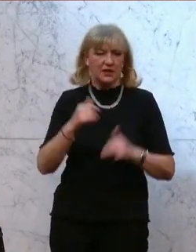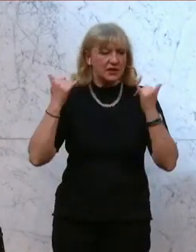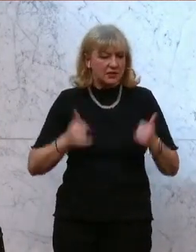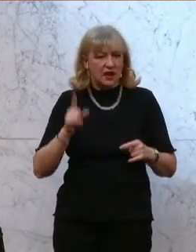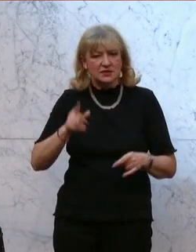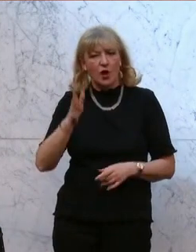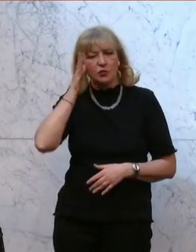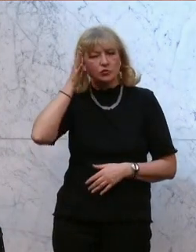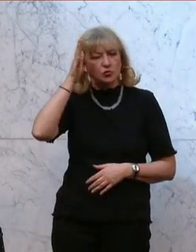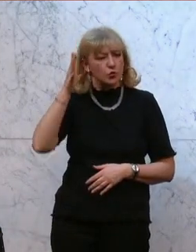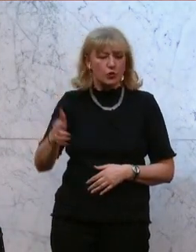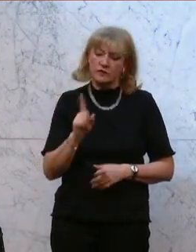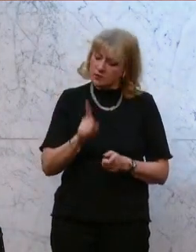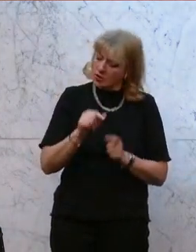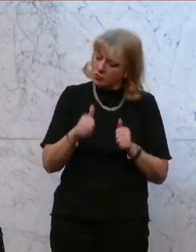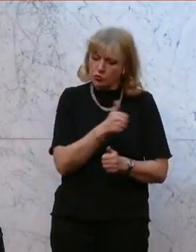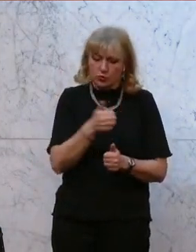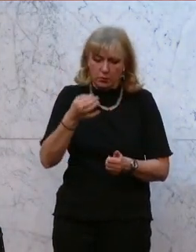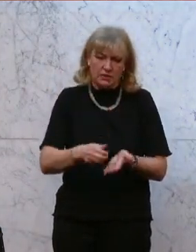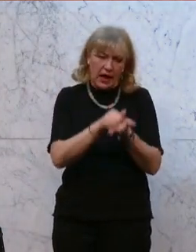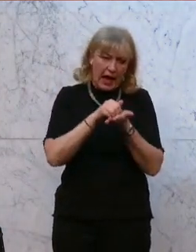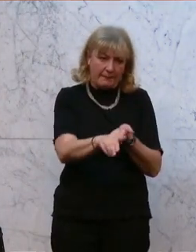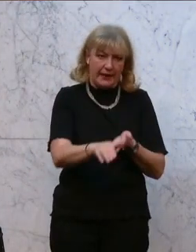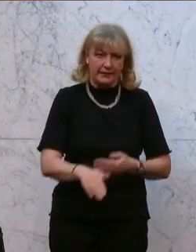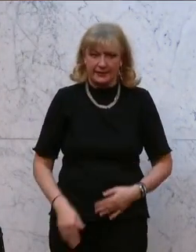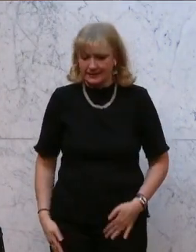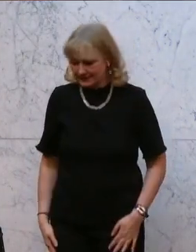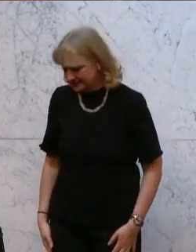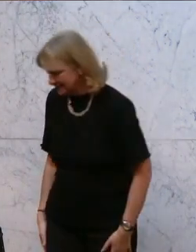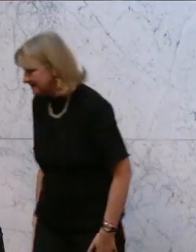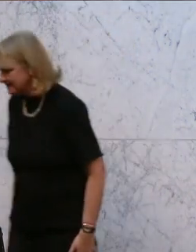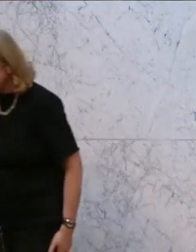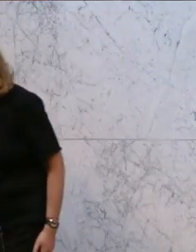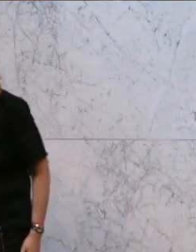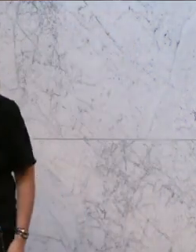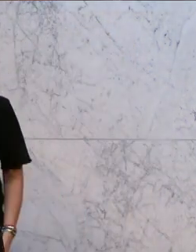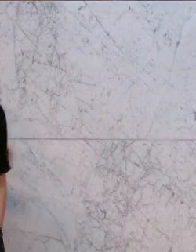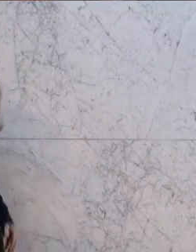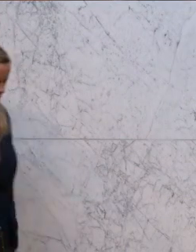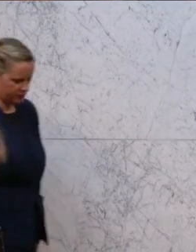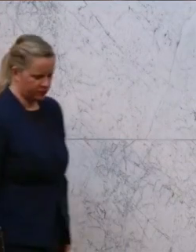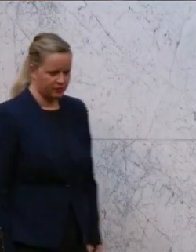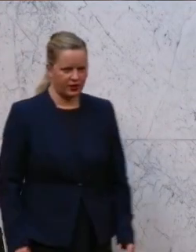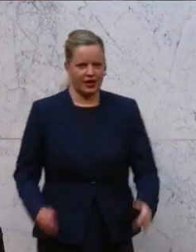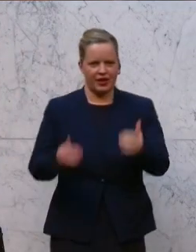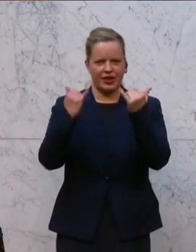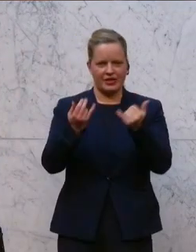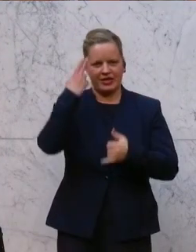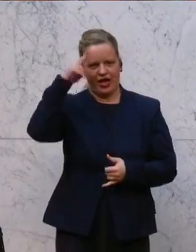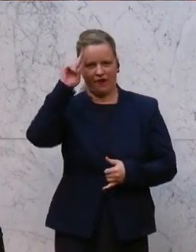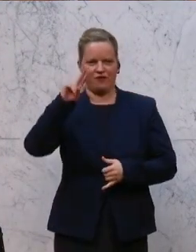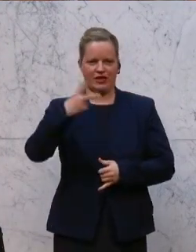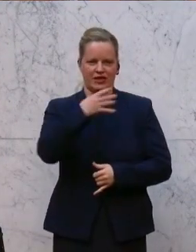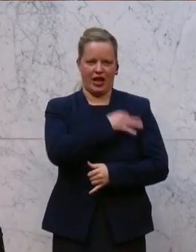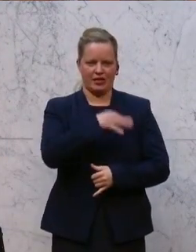in aller Zukunft strikt abzulehnen. Petra Steger, die freiheitliche Sportsprecherin, spricht von Willkür